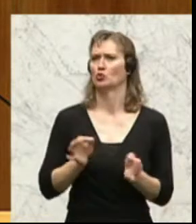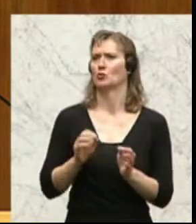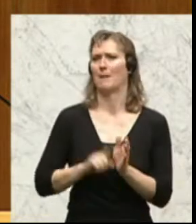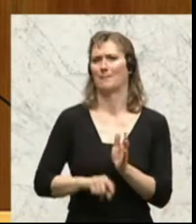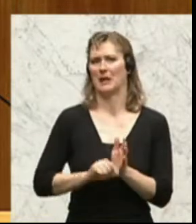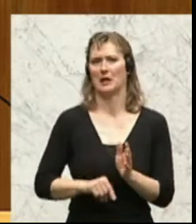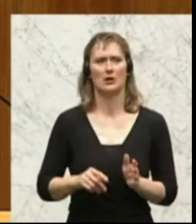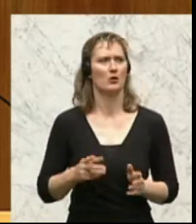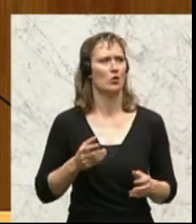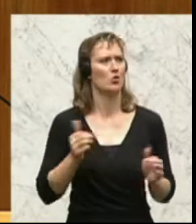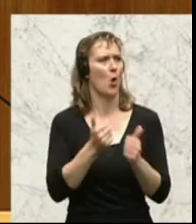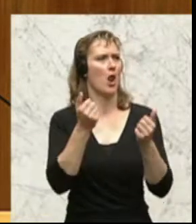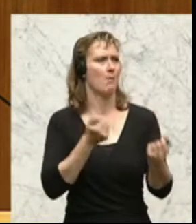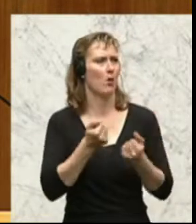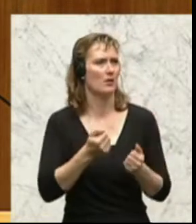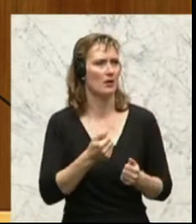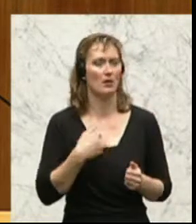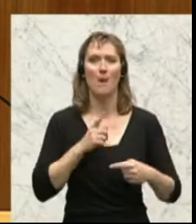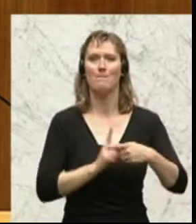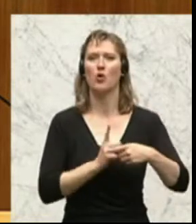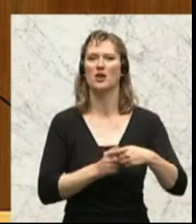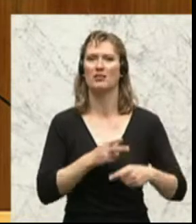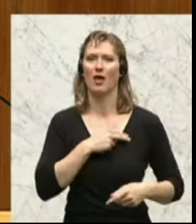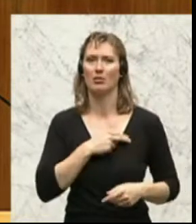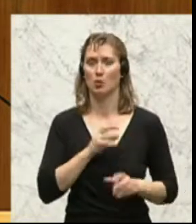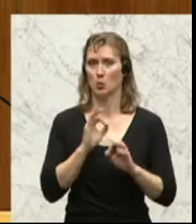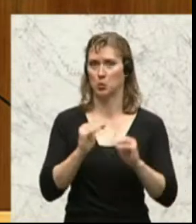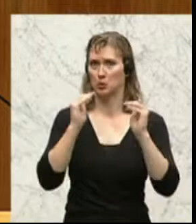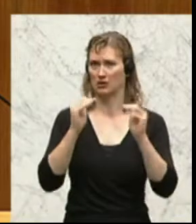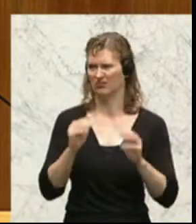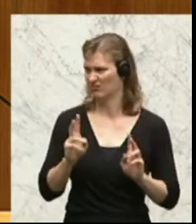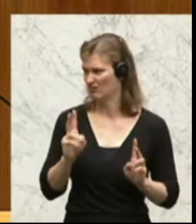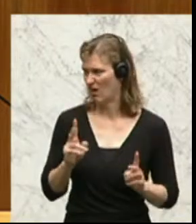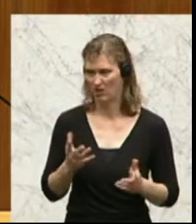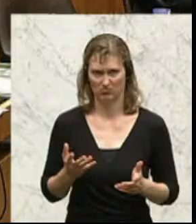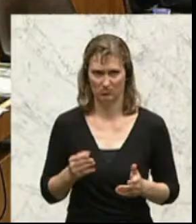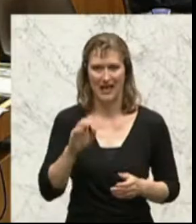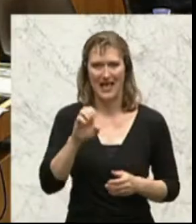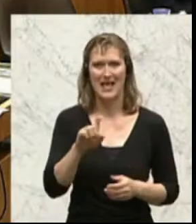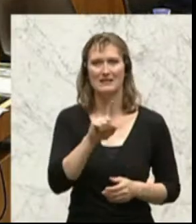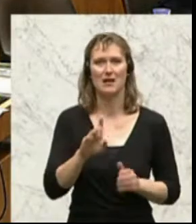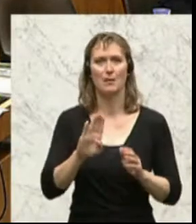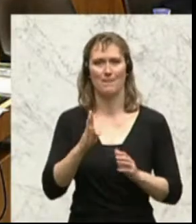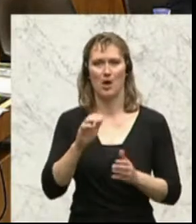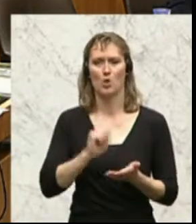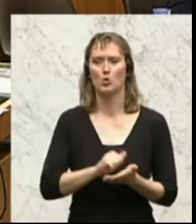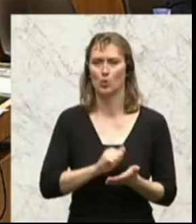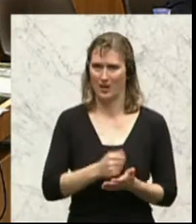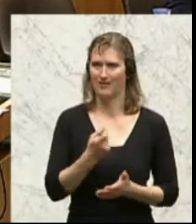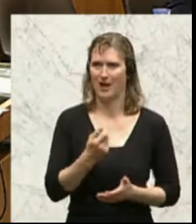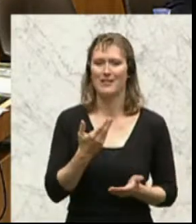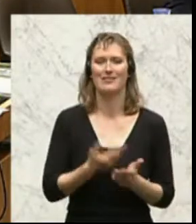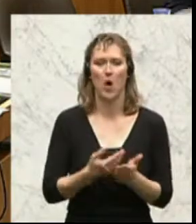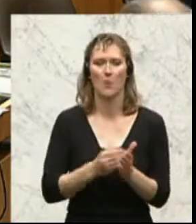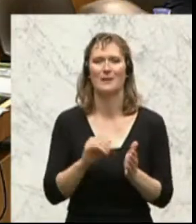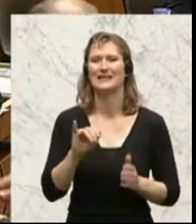Politik unsere Bonität so gut sei. In Wahrheit wissen wir, die EZB druckt Geld, deshalb sind die Zinsen so niedrig und nicht wegen